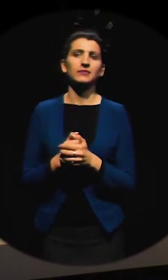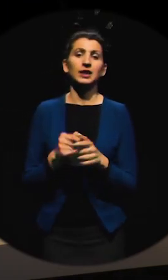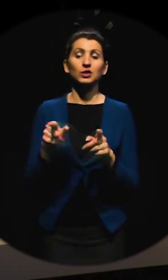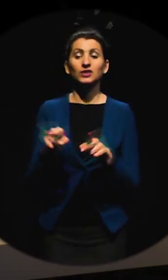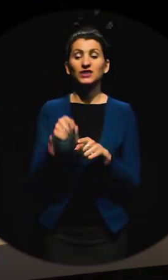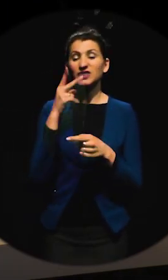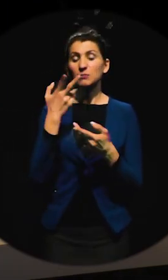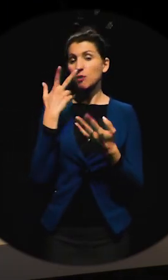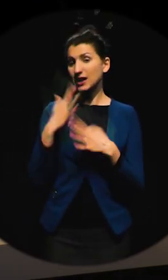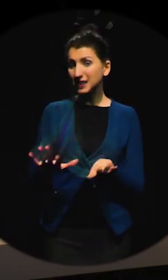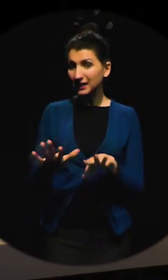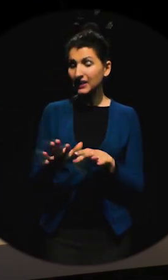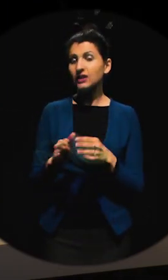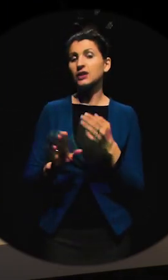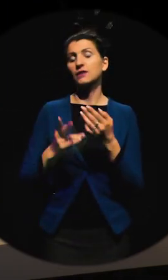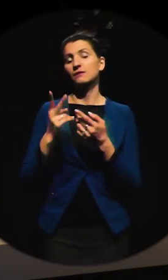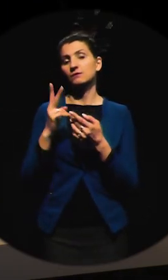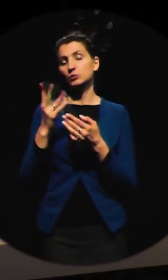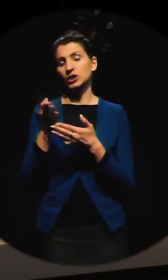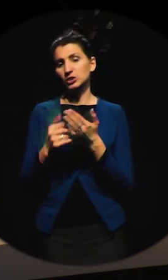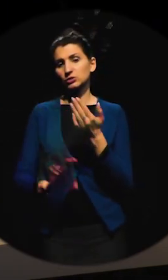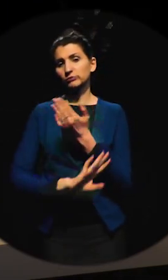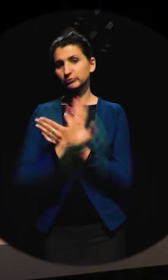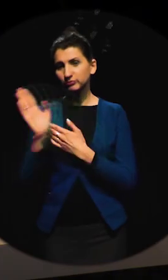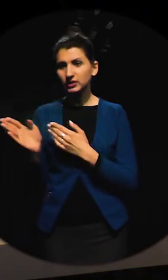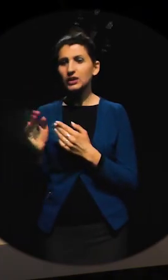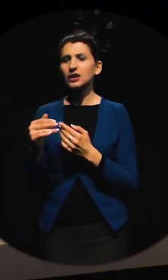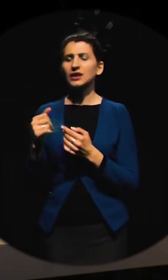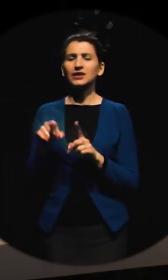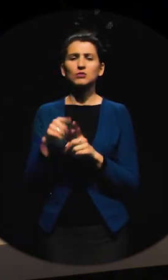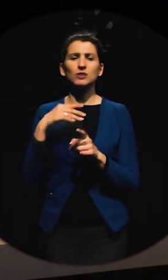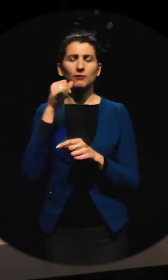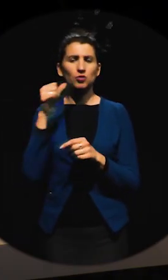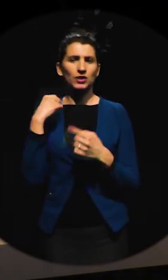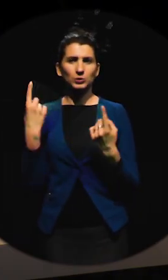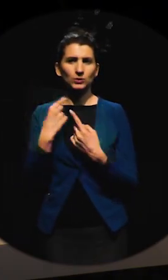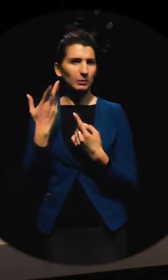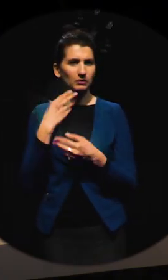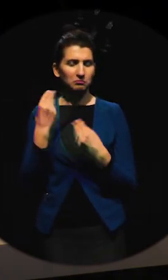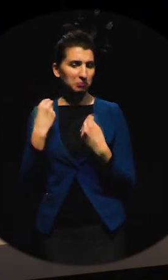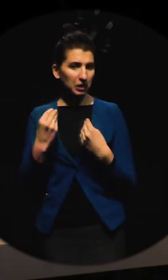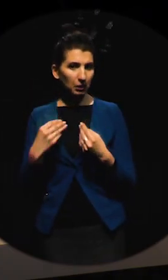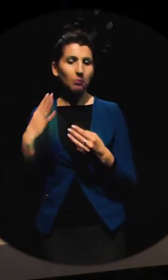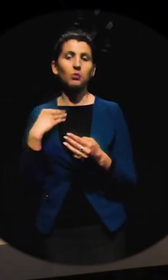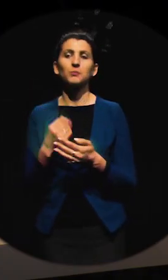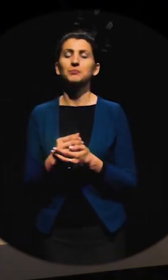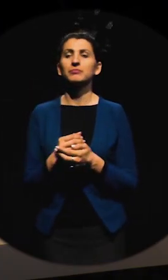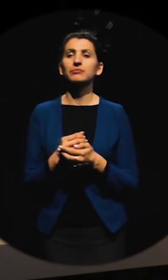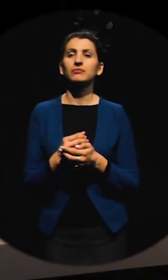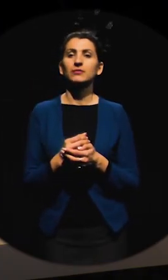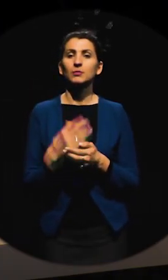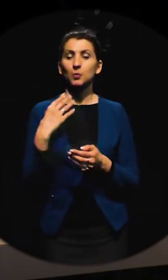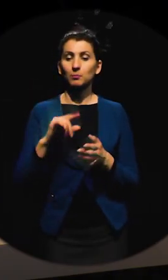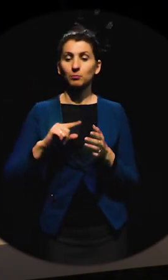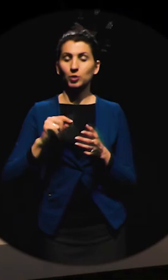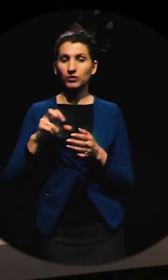się manifestuje, właśnie drugą częścią, kiedy aktorzy, wczoraj była też taka sytuacja bardzo niezwykła, kiedy